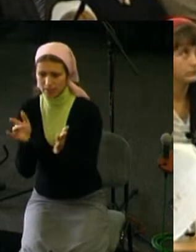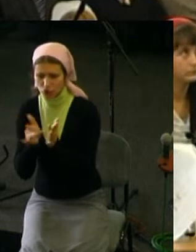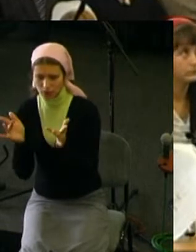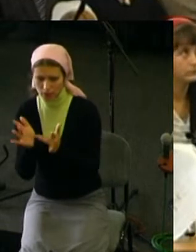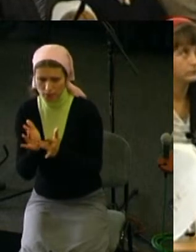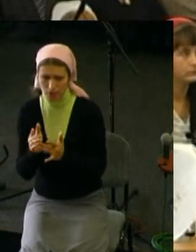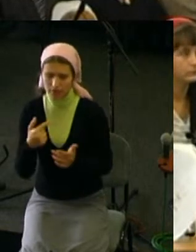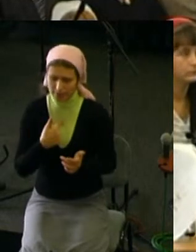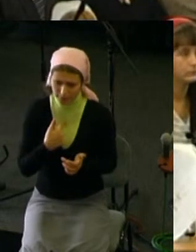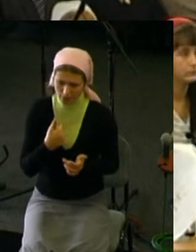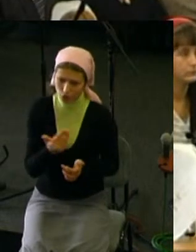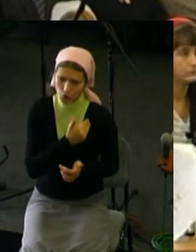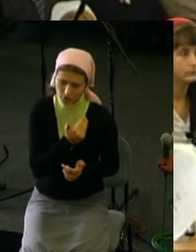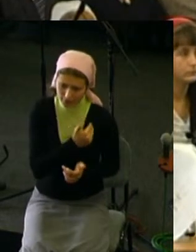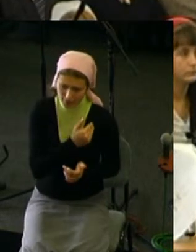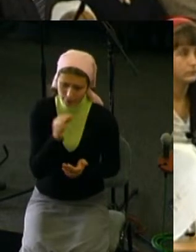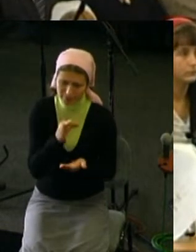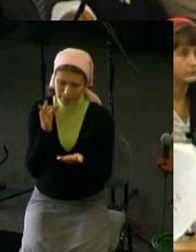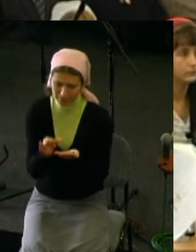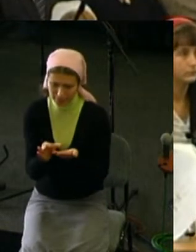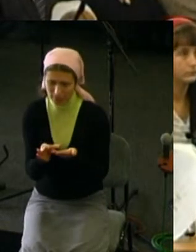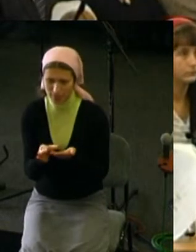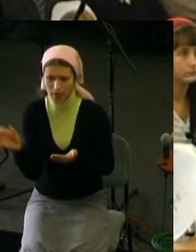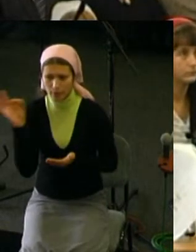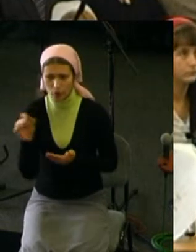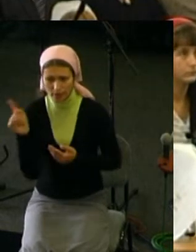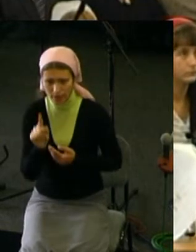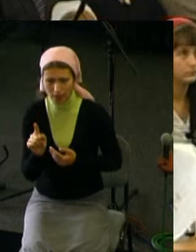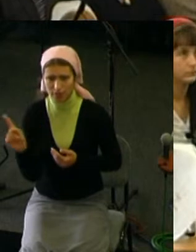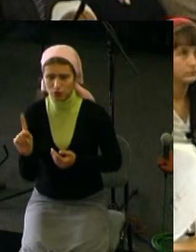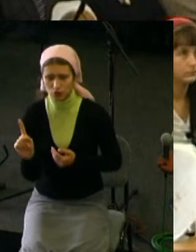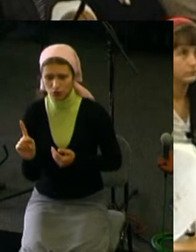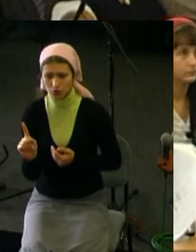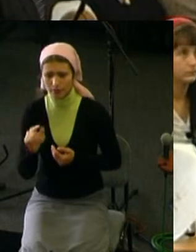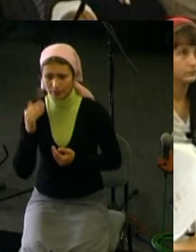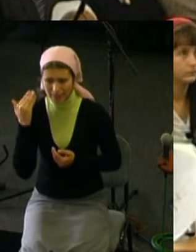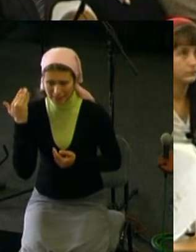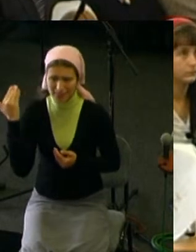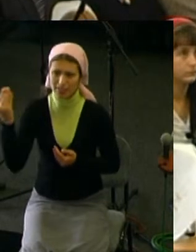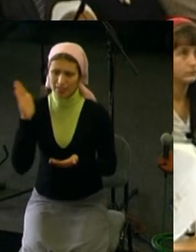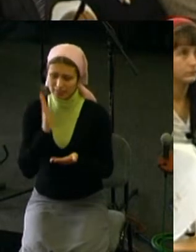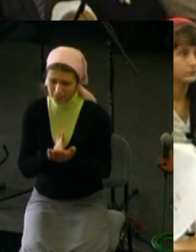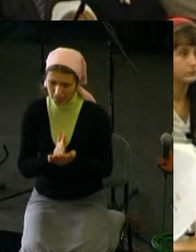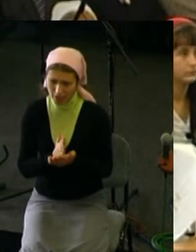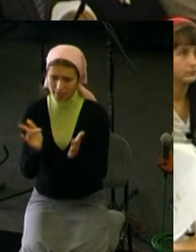Ісус Христос Я хотів би сказати про те що ти